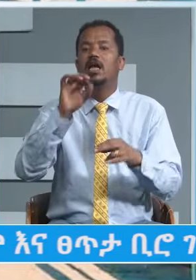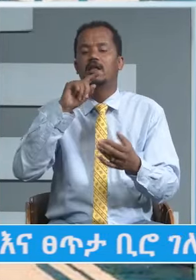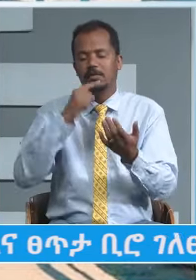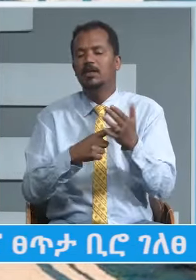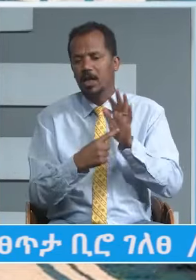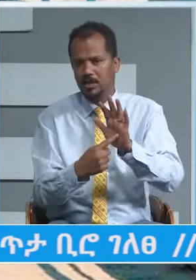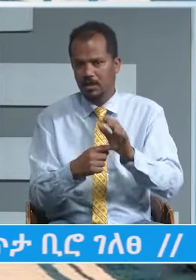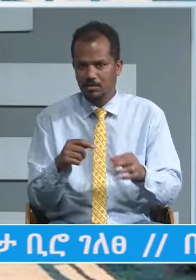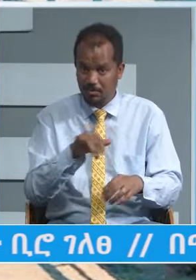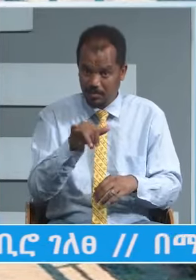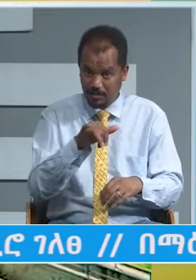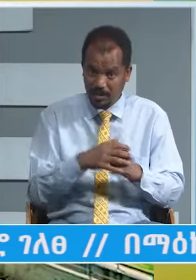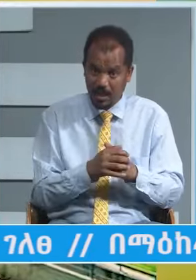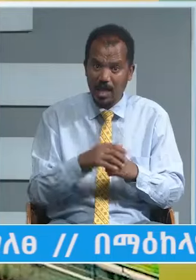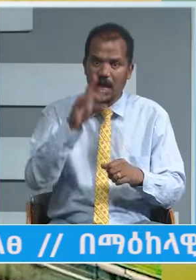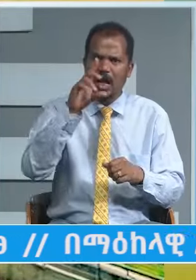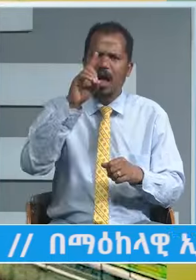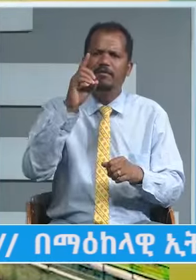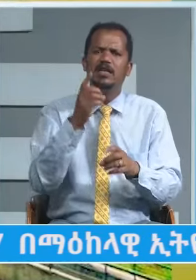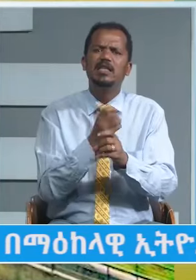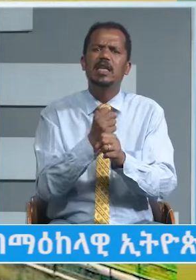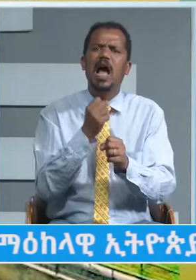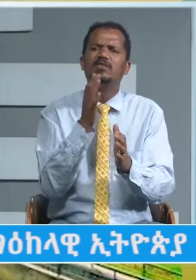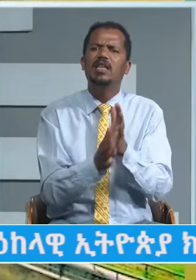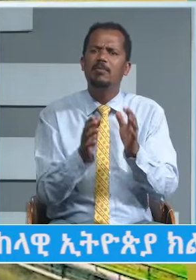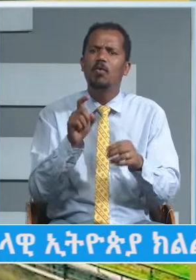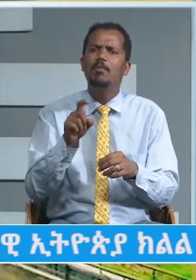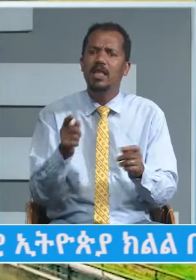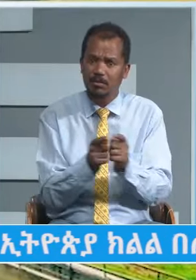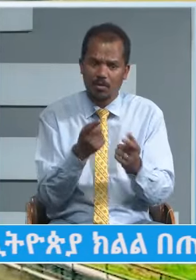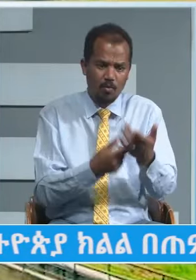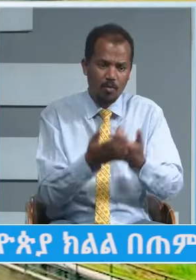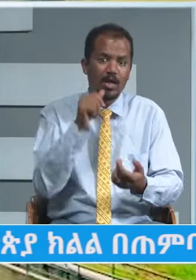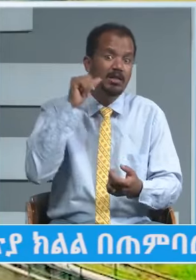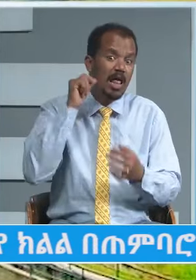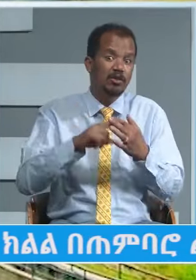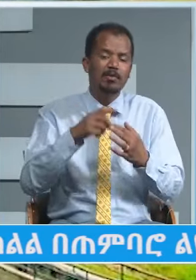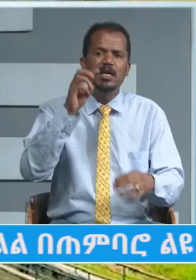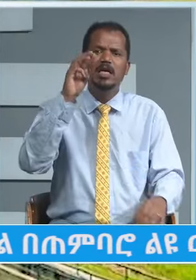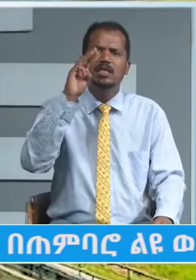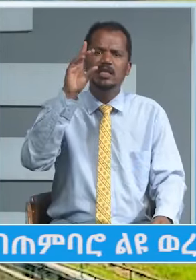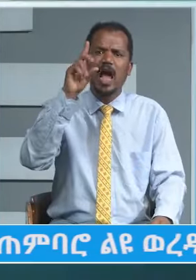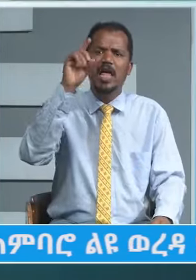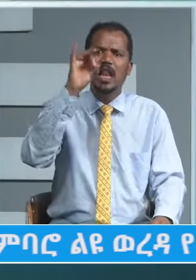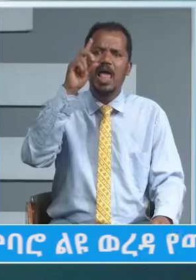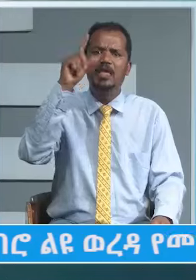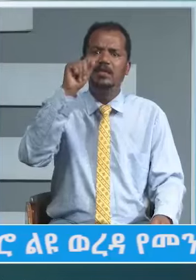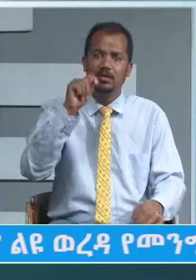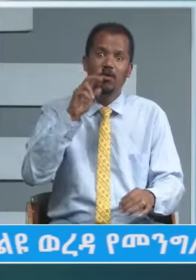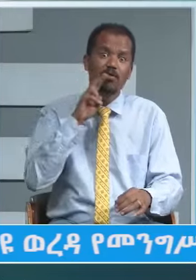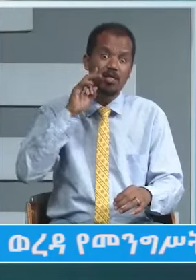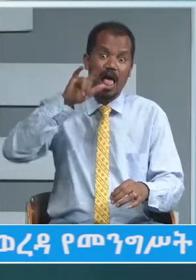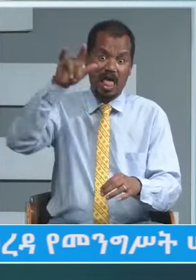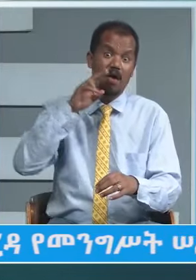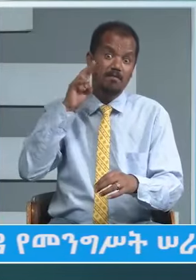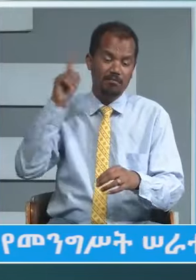ኳስ ፌዴሬሽን ያገኘነው መረጃ ያመለክታል። በተያያዘ ዜና የካፍ ስራ አስፈጻሚ ኮሚቴ ስብሰባ ውይይትም ከትላንት ጀምሮ በስካይላይት ሆቴል በመካሄድ ላይ